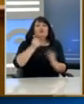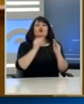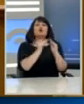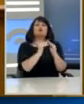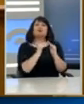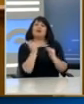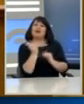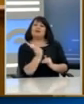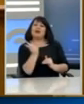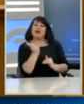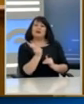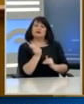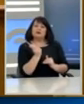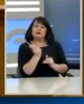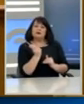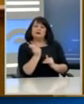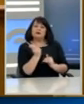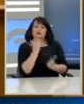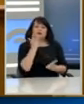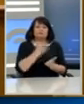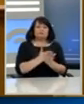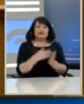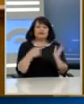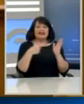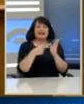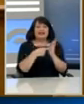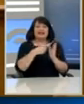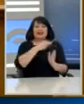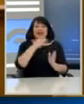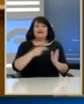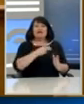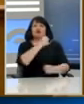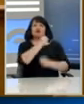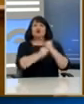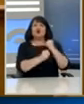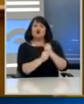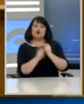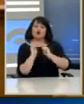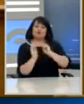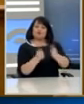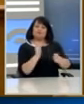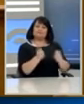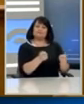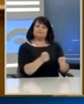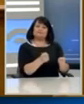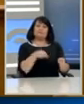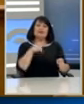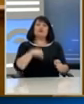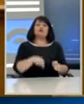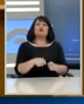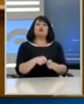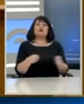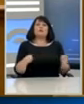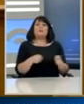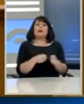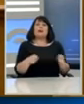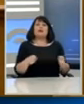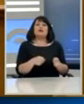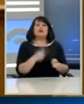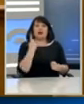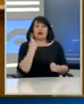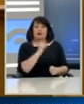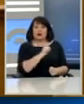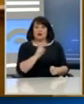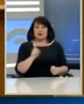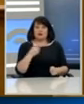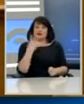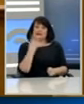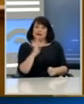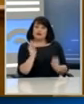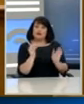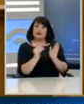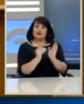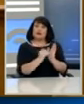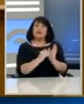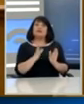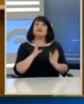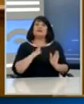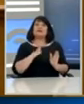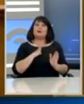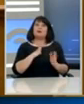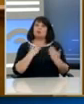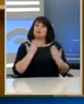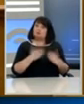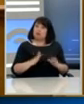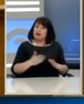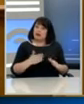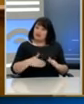κατοικίας με μια μέση επιδότηση 1.000 ευρώ το χρόνο. Πρόκειται για ένα μέτρο που θα καλύψει περίπου 1.400.000 συμπολίτες